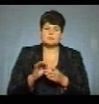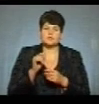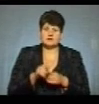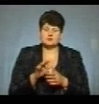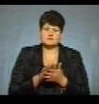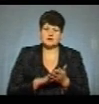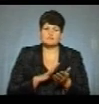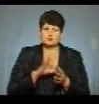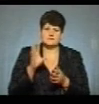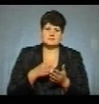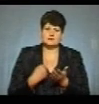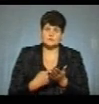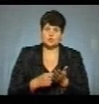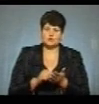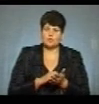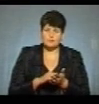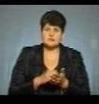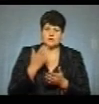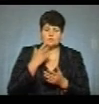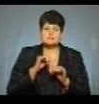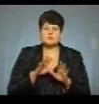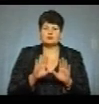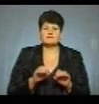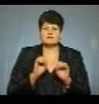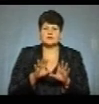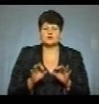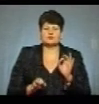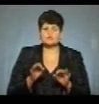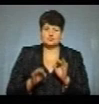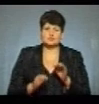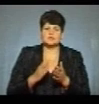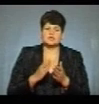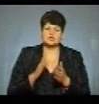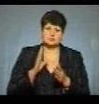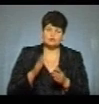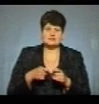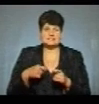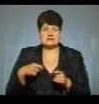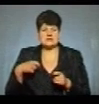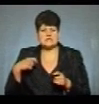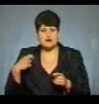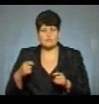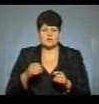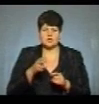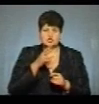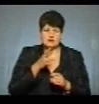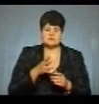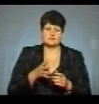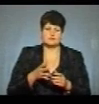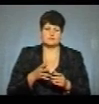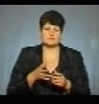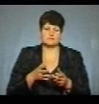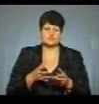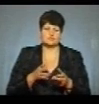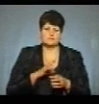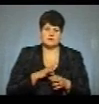були всі підтверджуючі документи, і коли справа буде передана в суд, і чи не відбувається затягування часу для уникнення відповідальності впливових у Тернополі